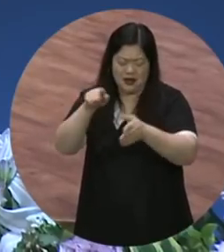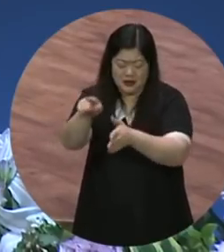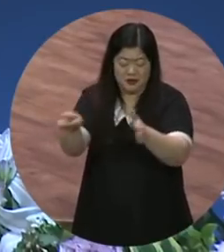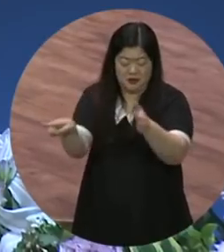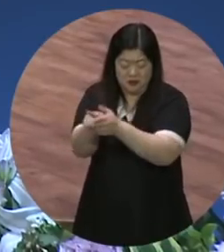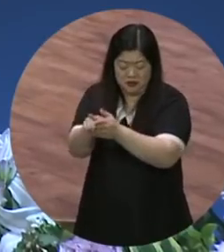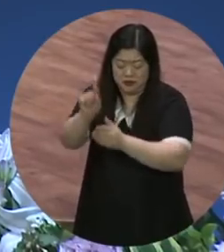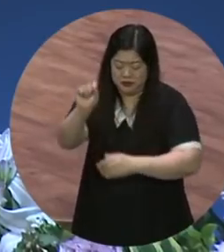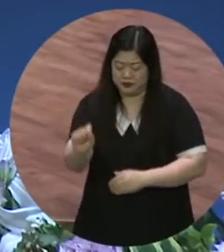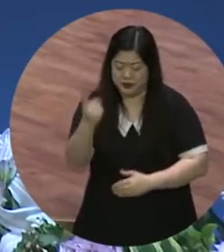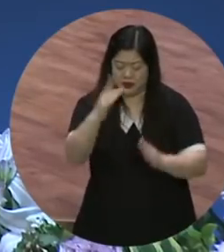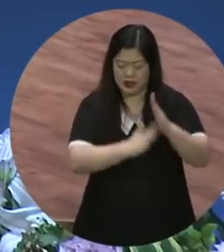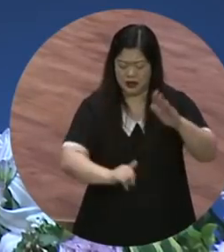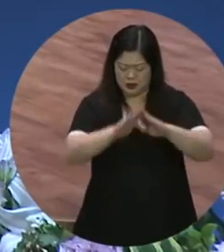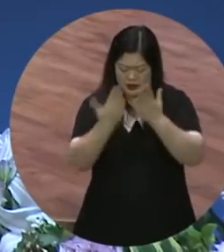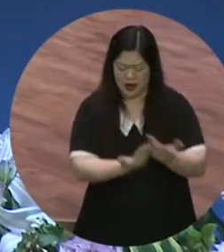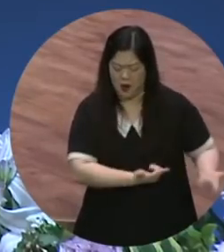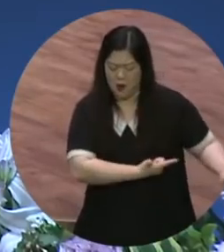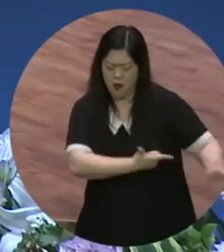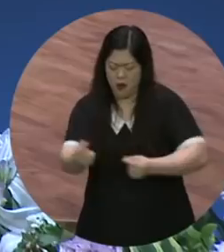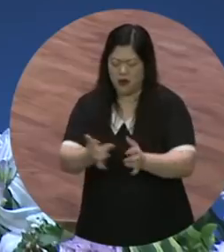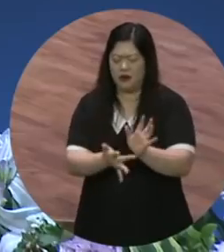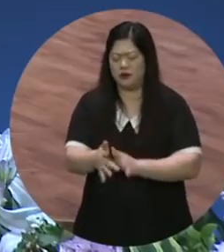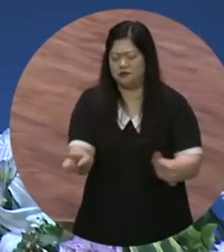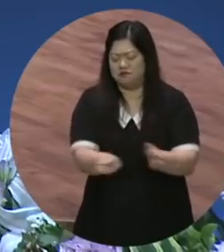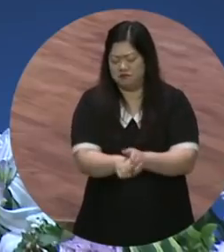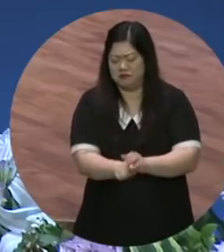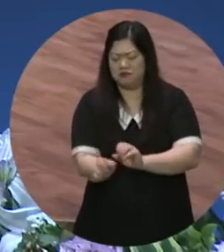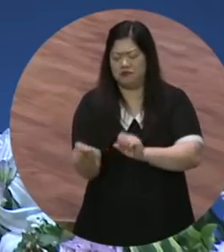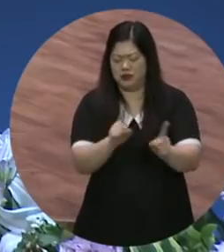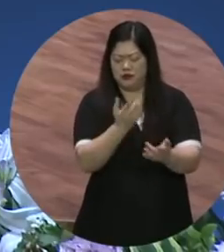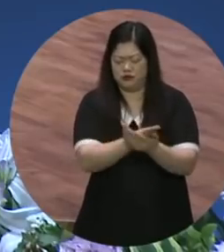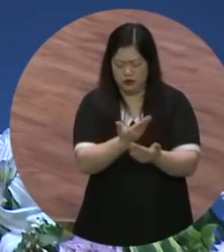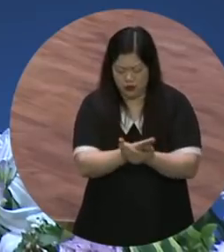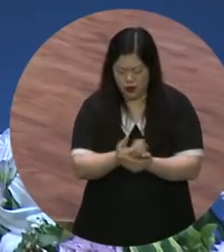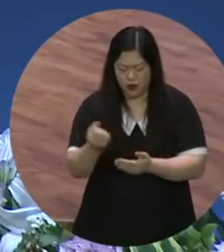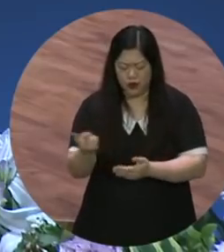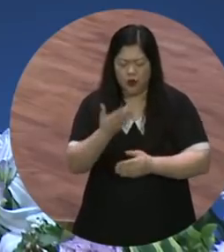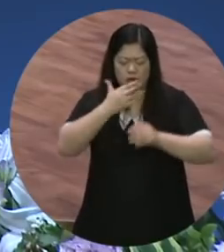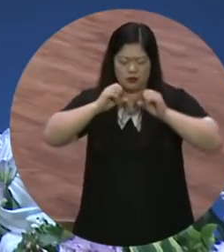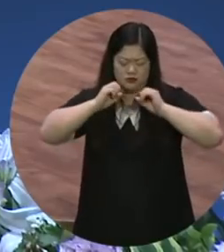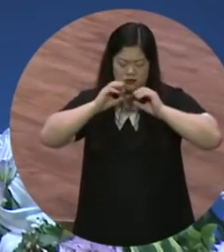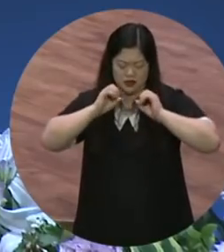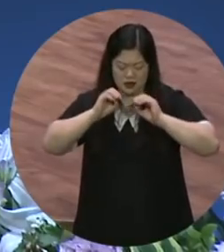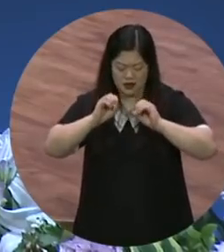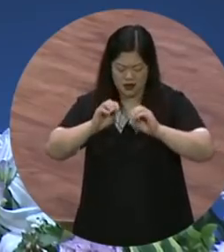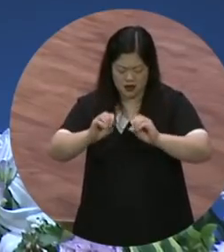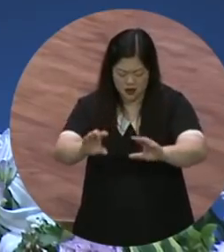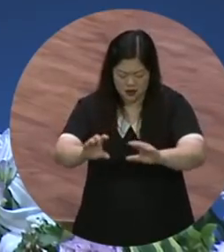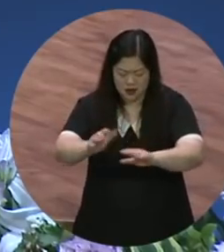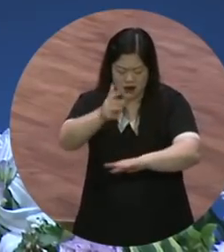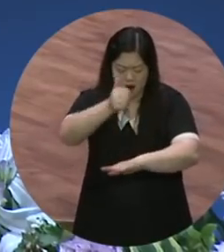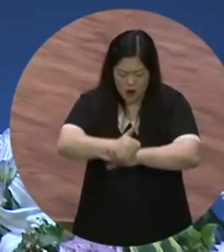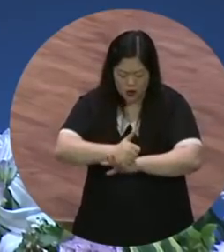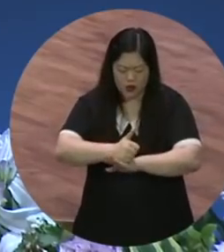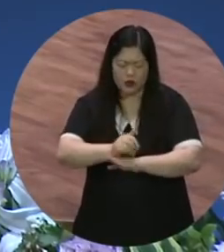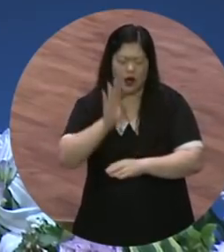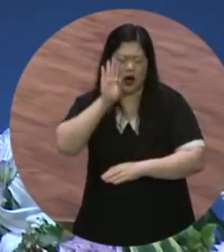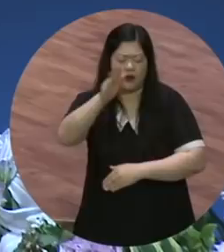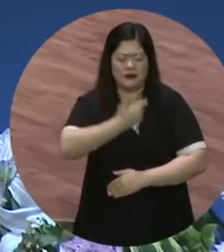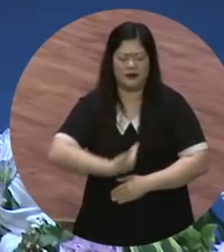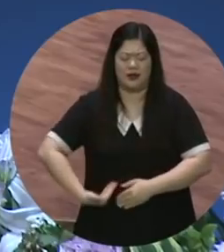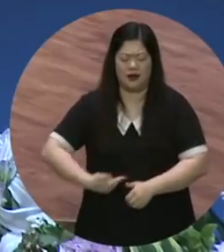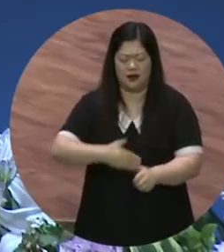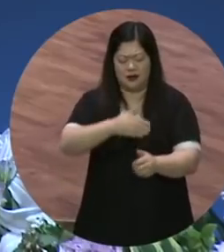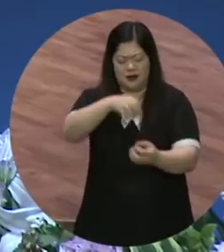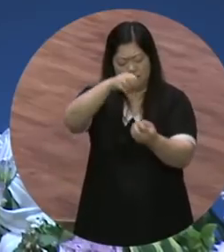하여주시옵시고 다시 한번 귀한 권사님이 하늘의 소망을 품고 이 땅에 복음 운동하며 많은 영혼을 남기는 전도자의